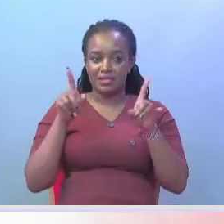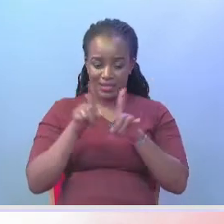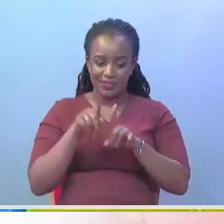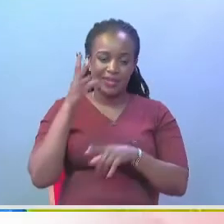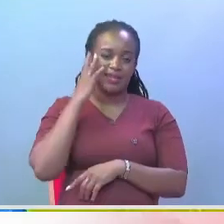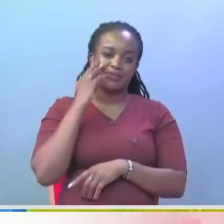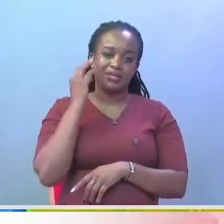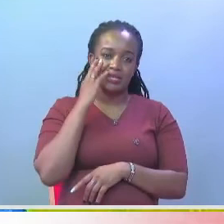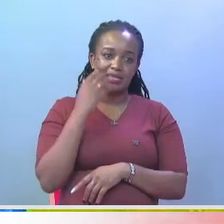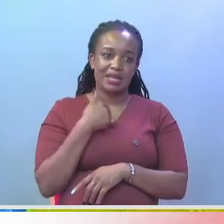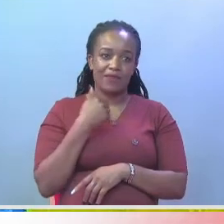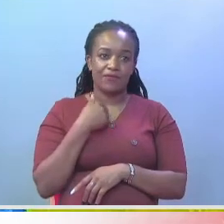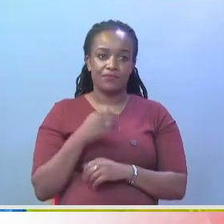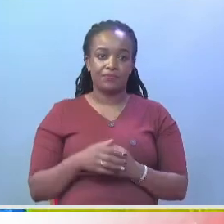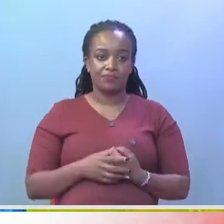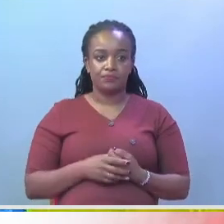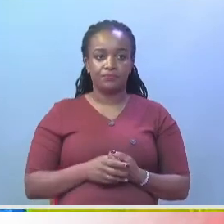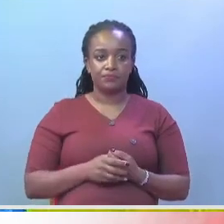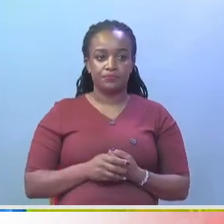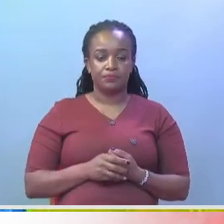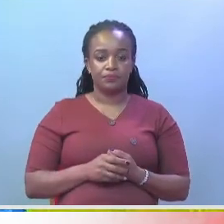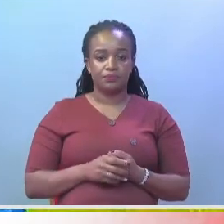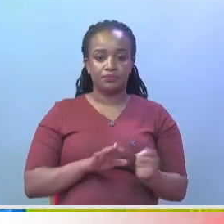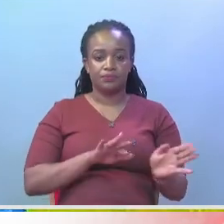tuna experience. Moving on, dreams of an app